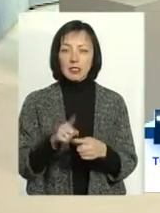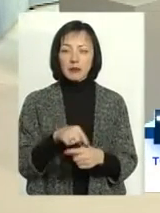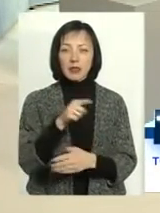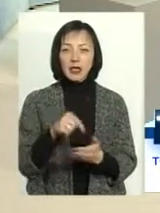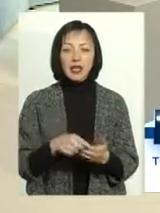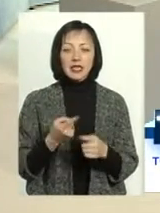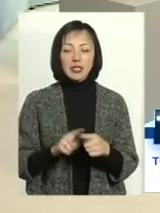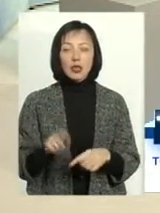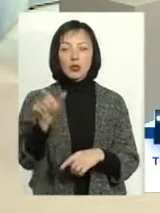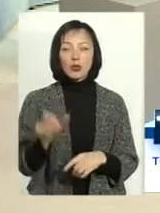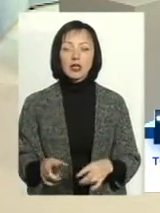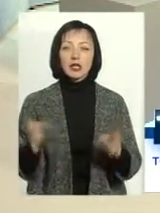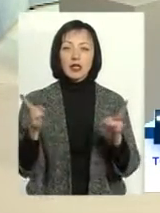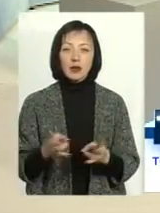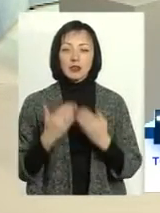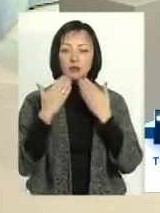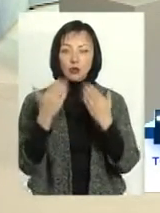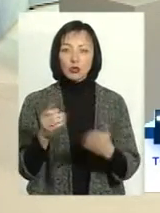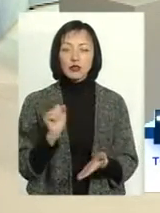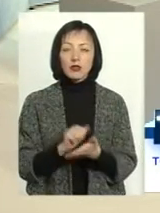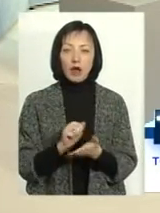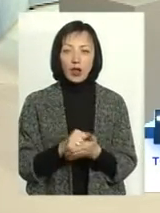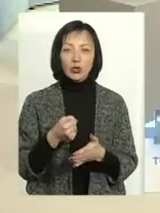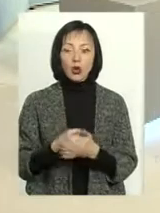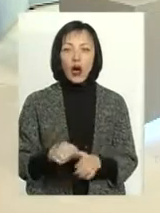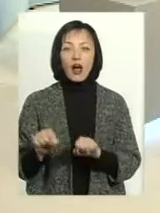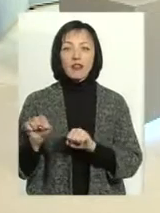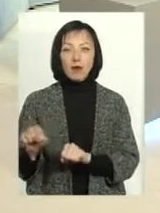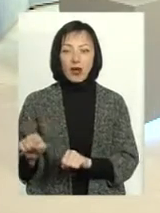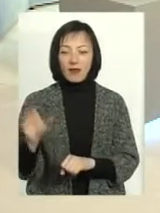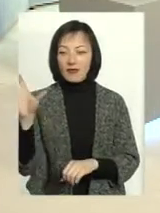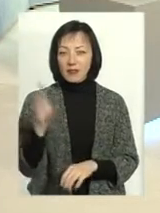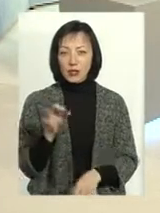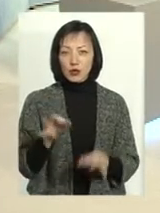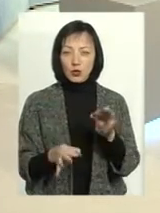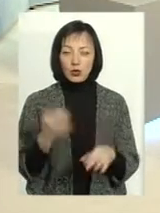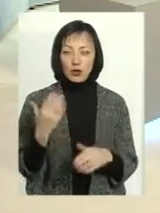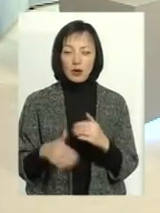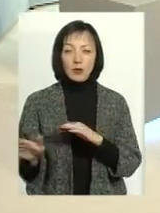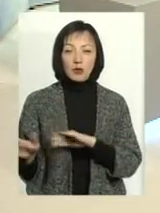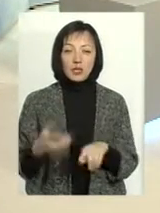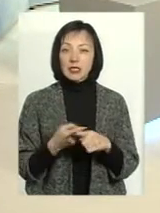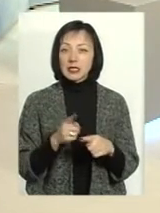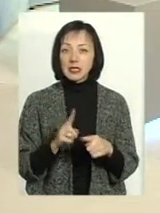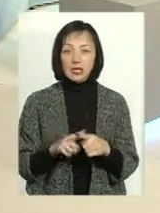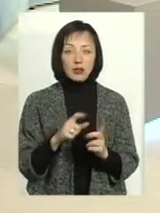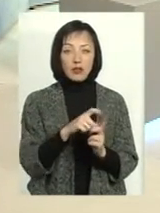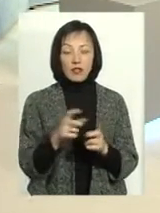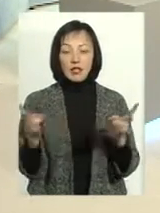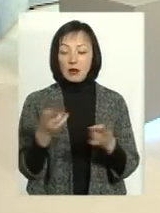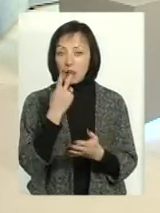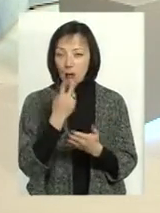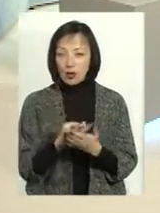Я думаю, що цій людині треба звернутися з документами до адвоката. Пройшов всі суди. І це, знову ж таки, це слова. Треба